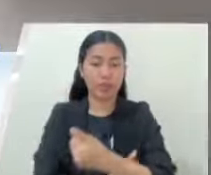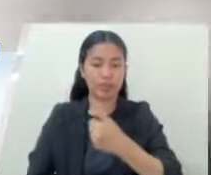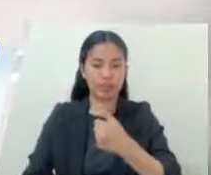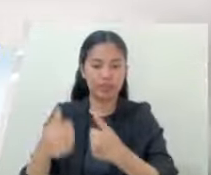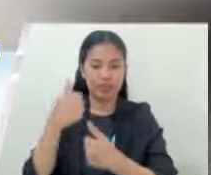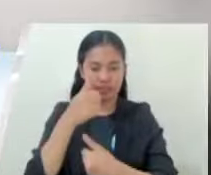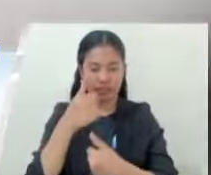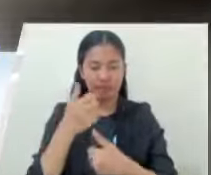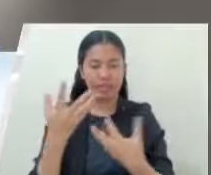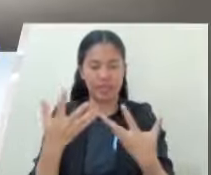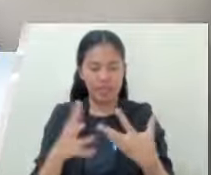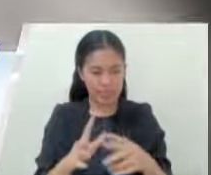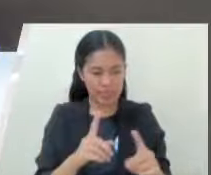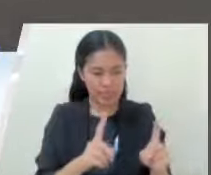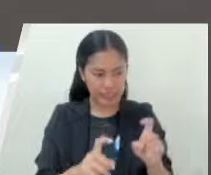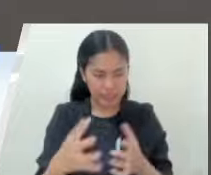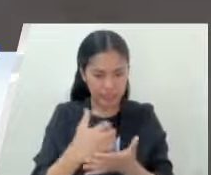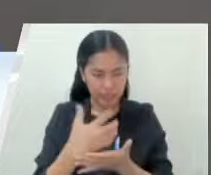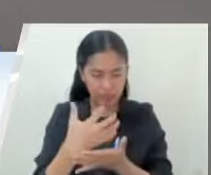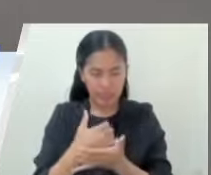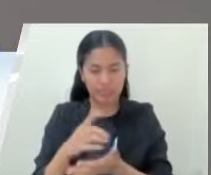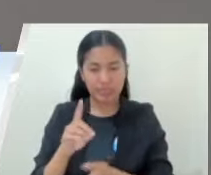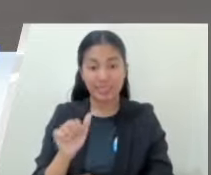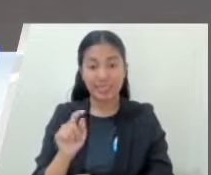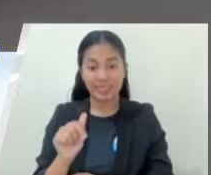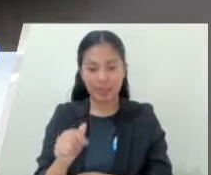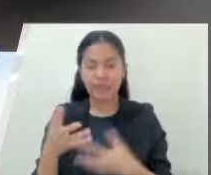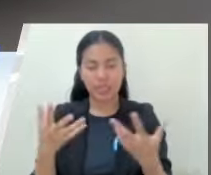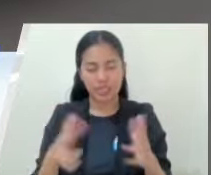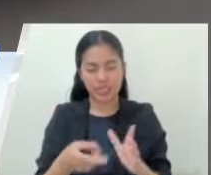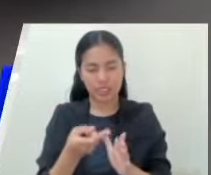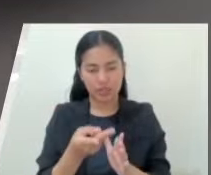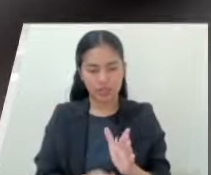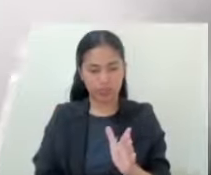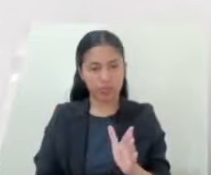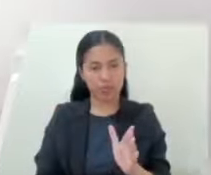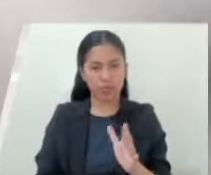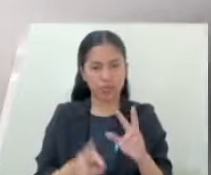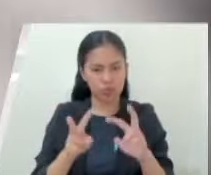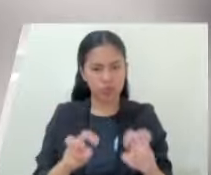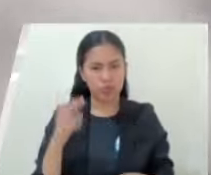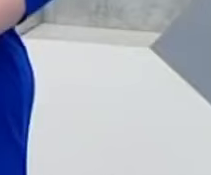din itong inilibing. Inaalam pang dahilan ng pagkamatay ng dugo.